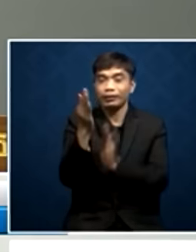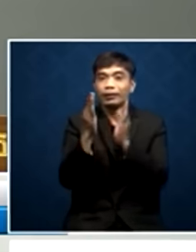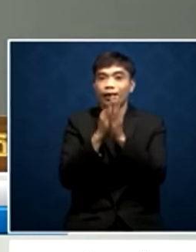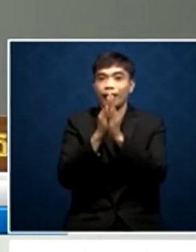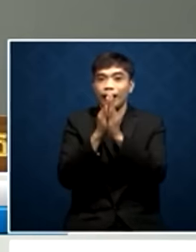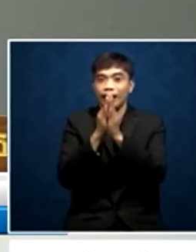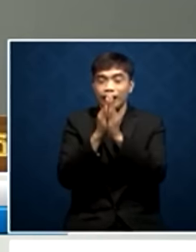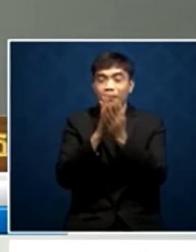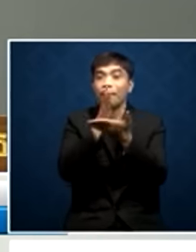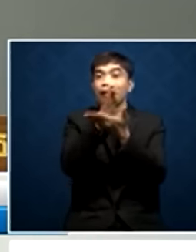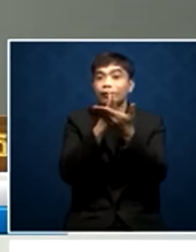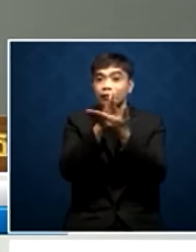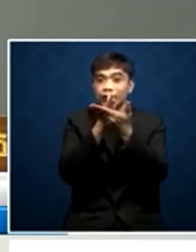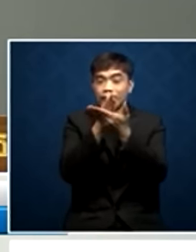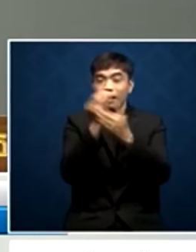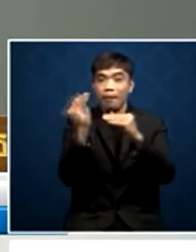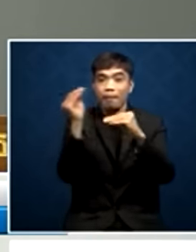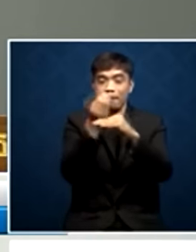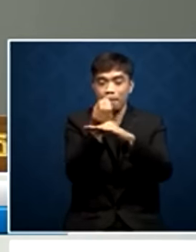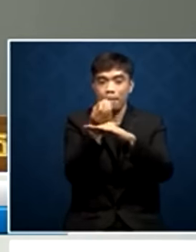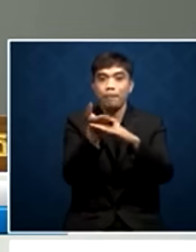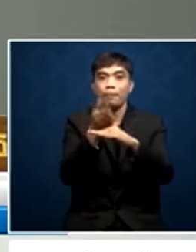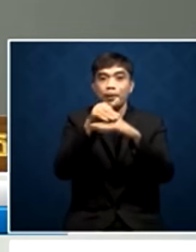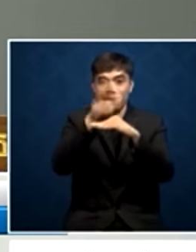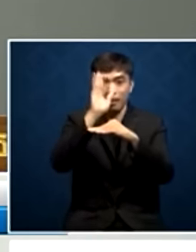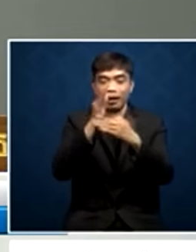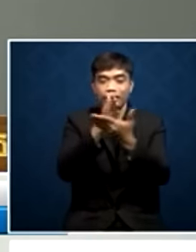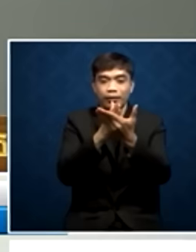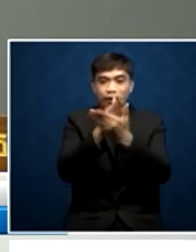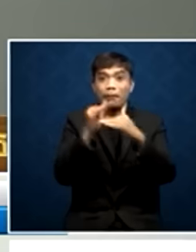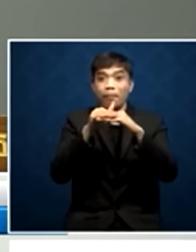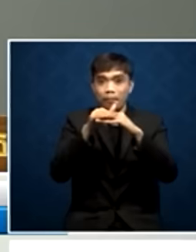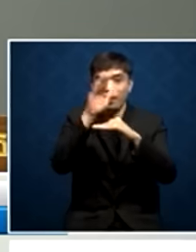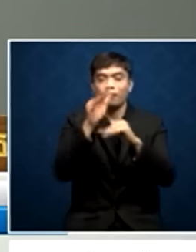ไม่น้อยกว่ากึ่งหนึ่งของจำนวนสมาชิกที่มาประชุม